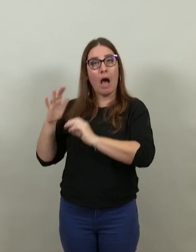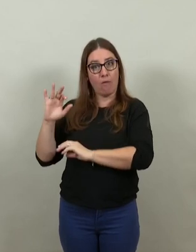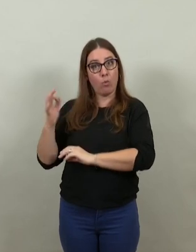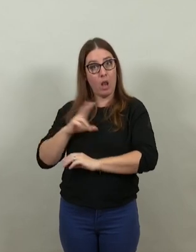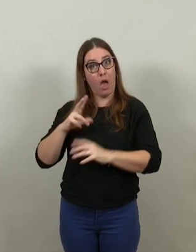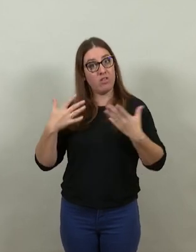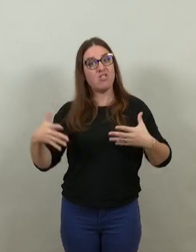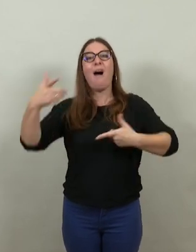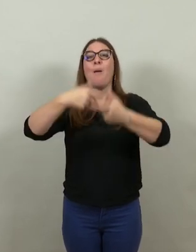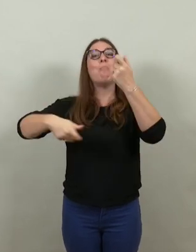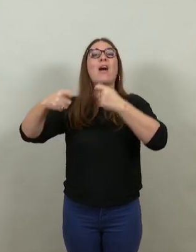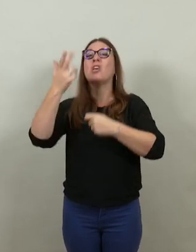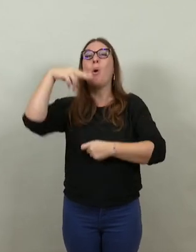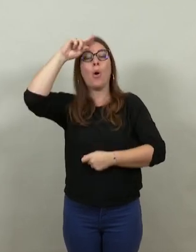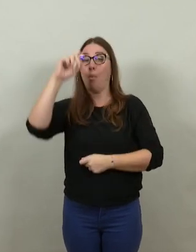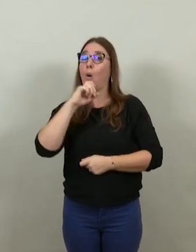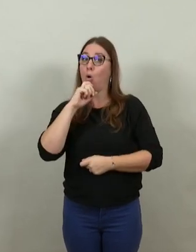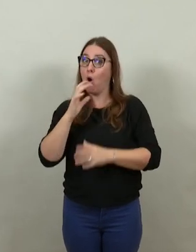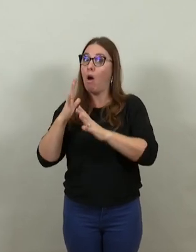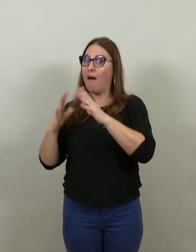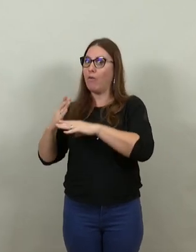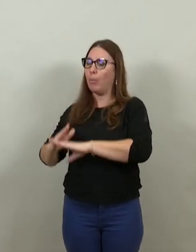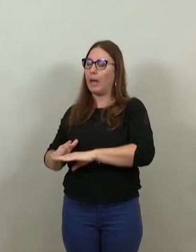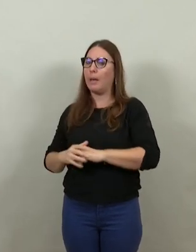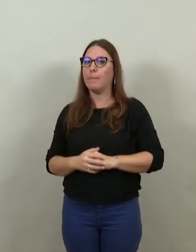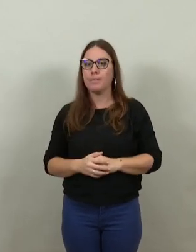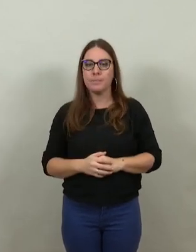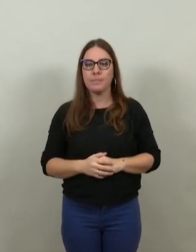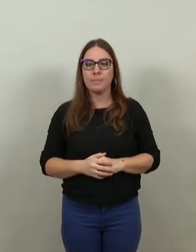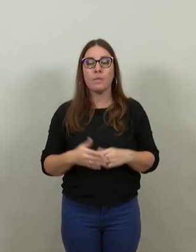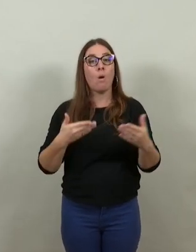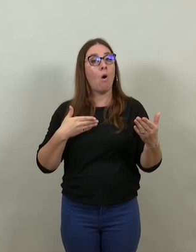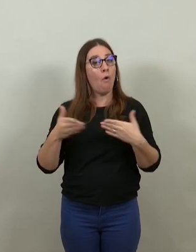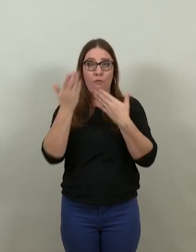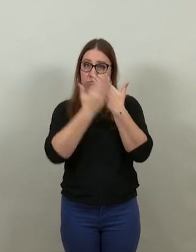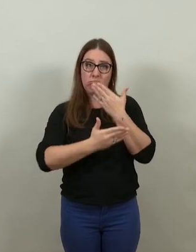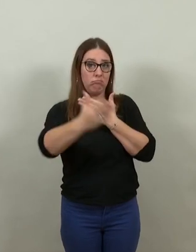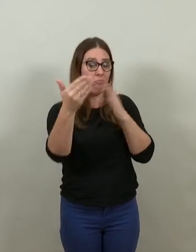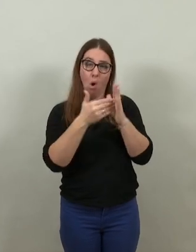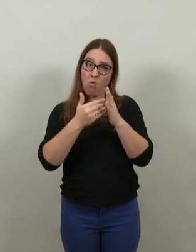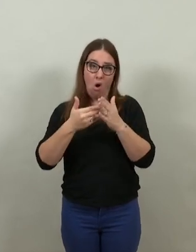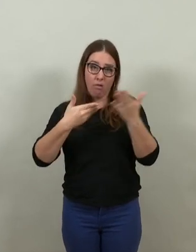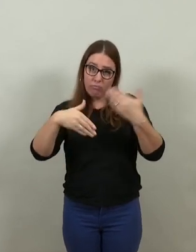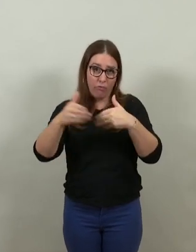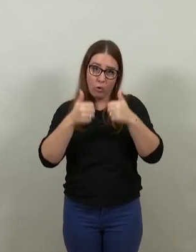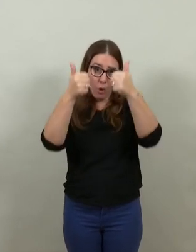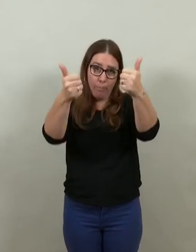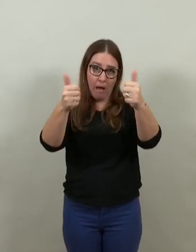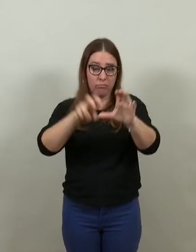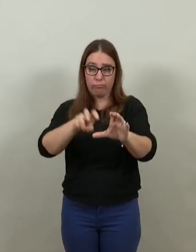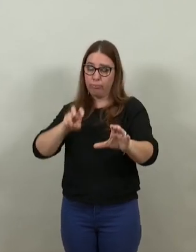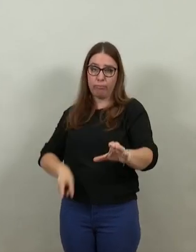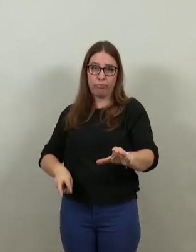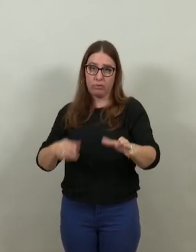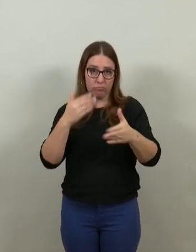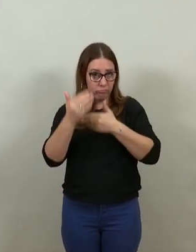donc du marché européen de l'énergie elle fonctionnera donc tout aussi bien après la sortie